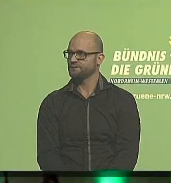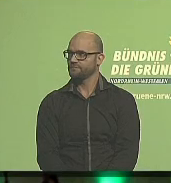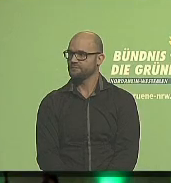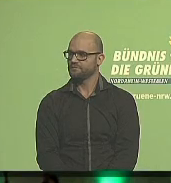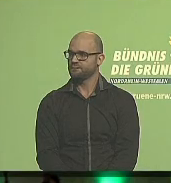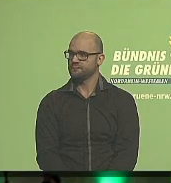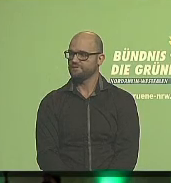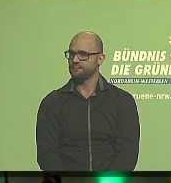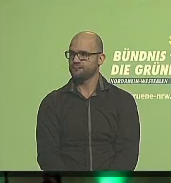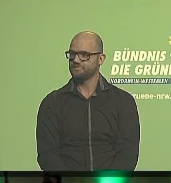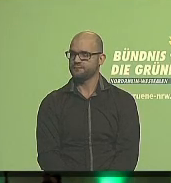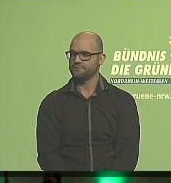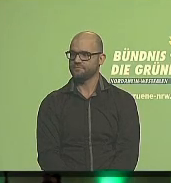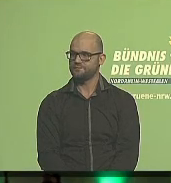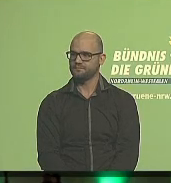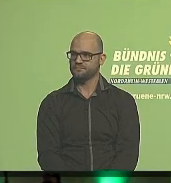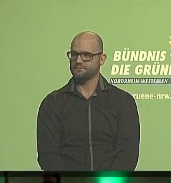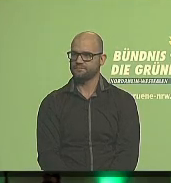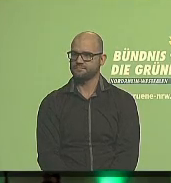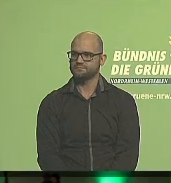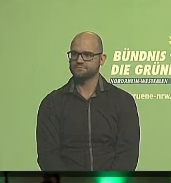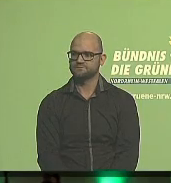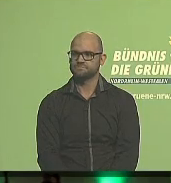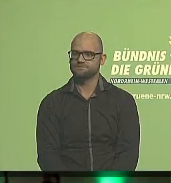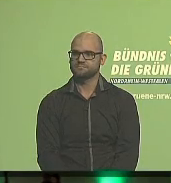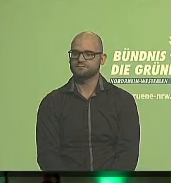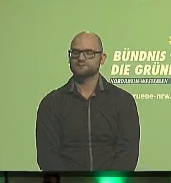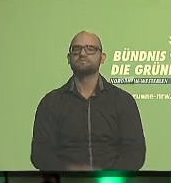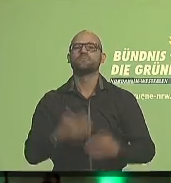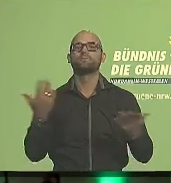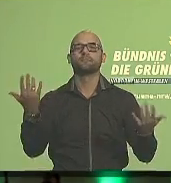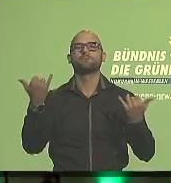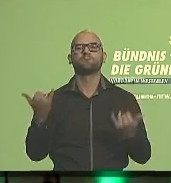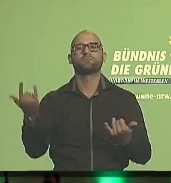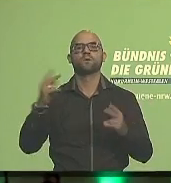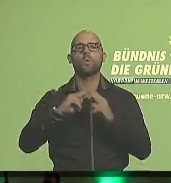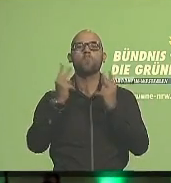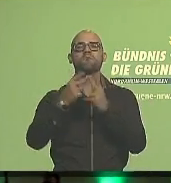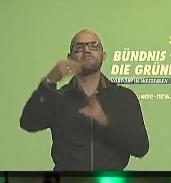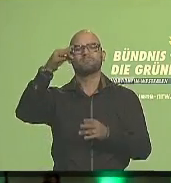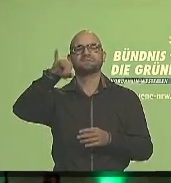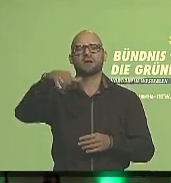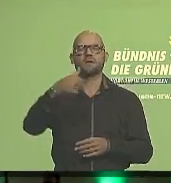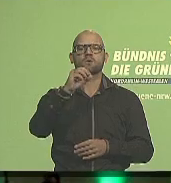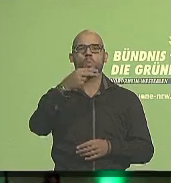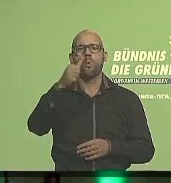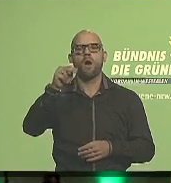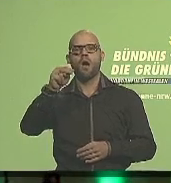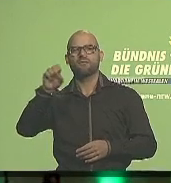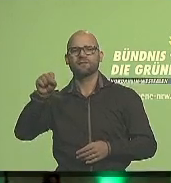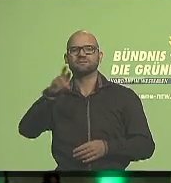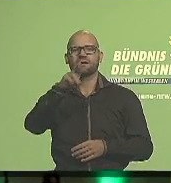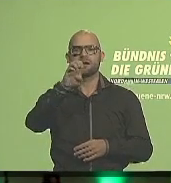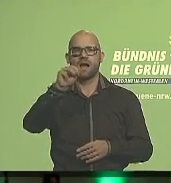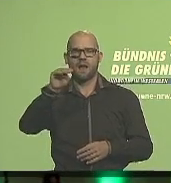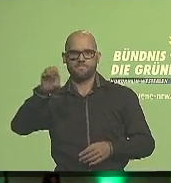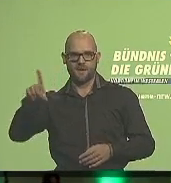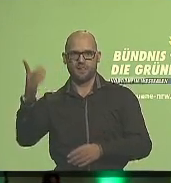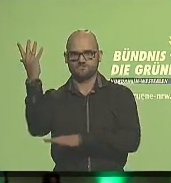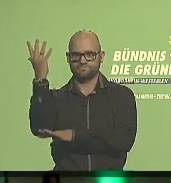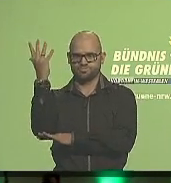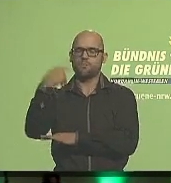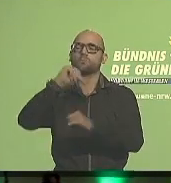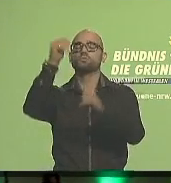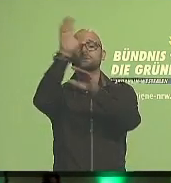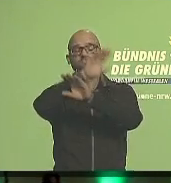Vielen Dank, Johanna. Bevor jetzt unser Umweltminister Johannes Remmel spricht, noch einmal die Aufforderung, wenn ihr euch noch an der Debatte